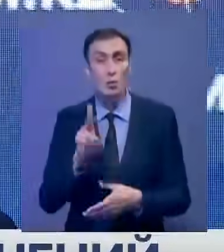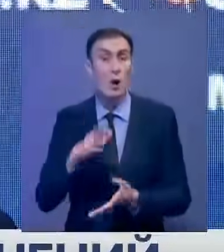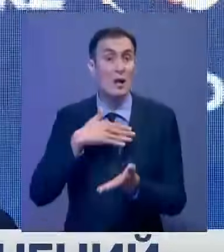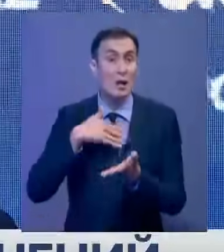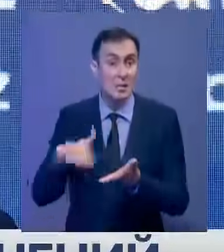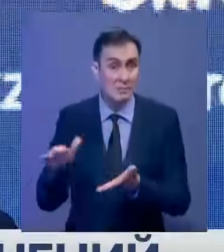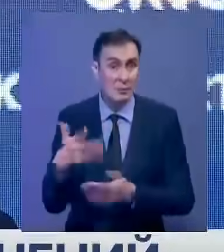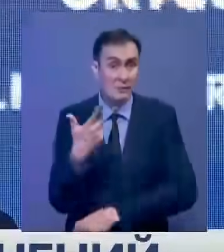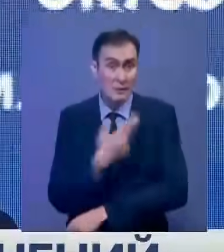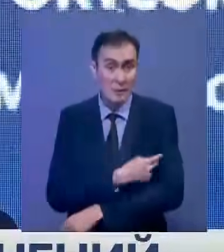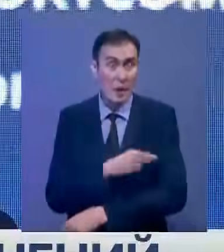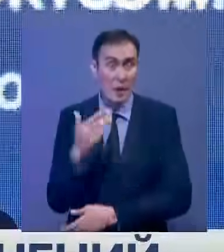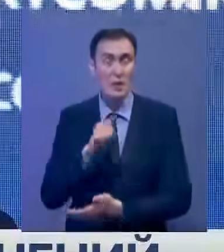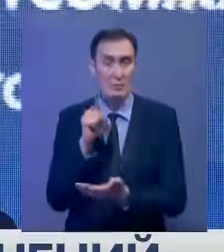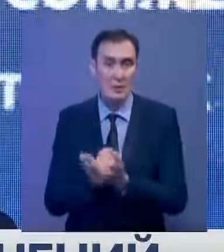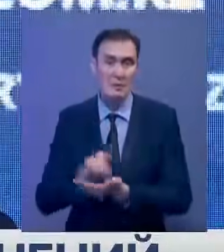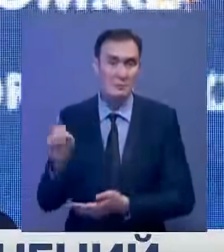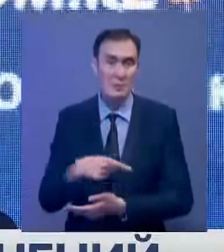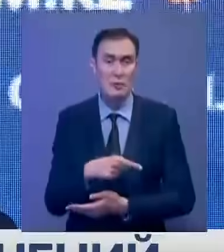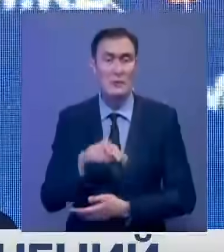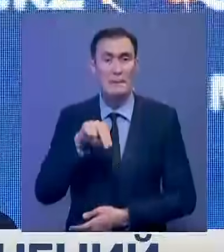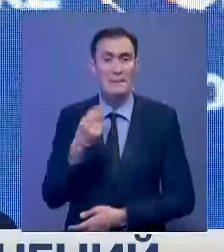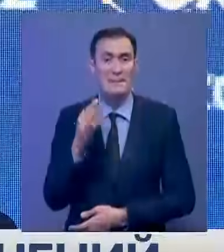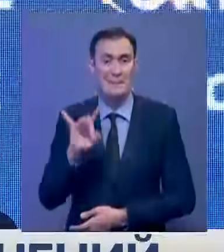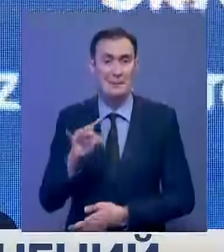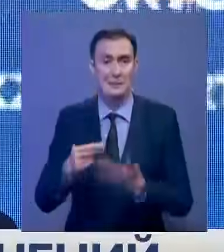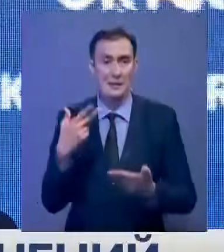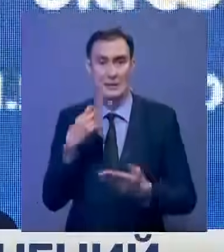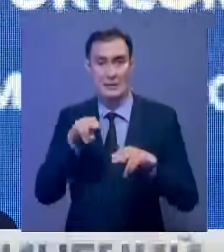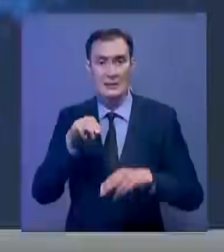тогда они просто обязаны пройти ПЦР-тестирование.